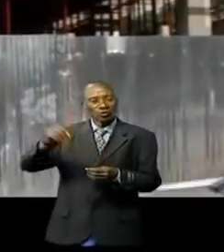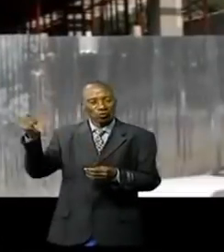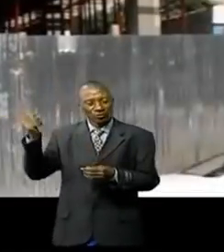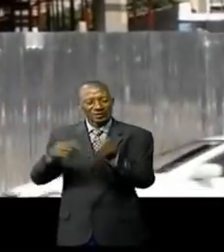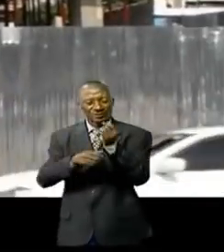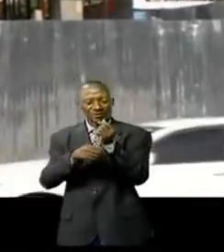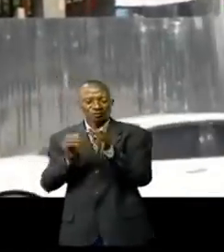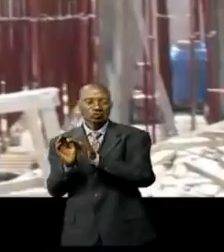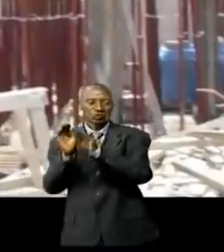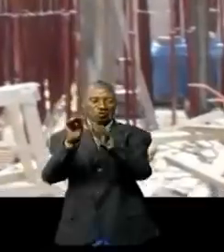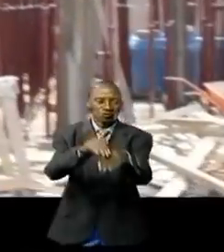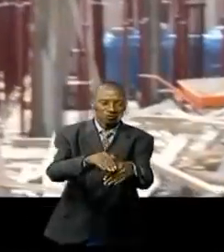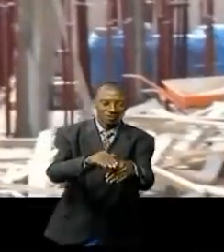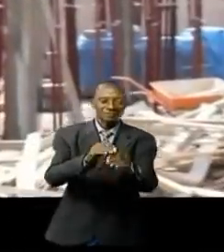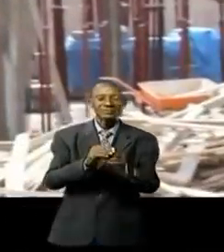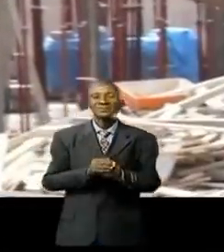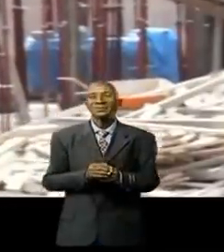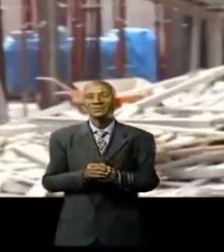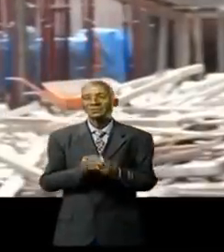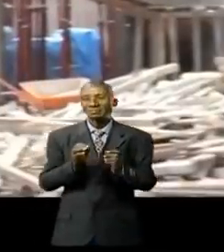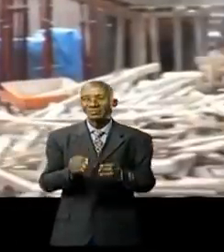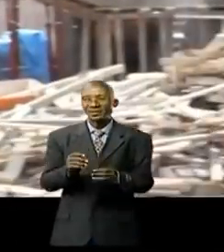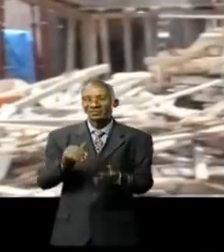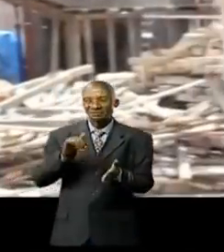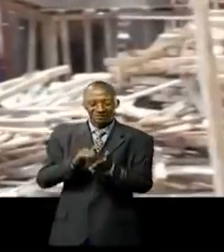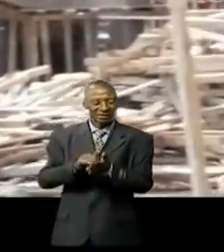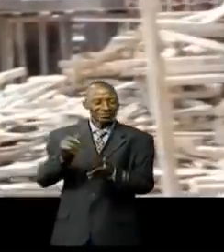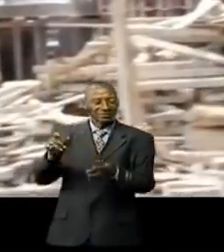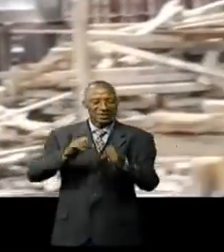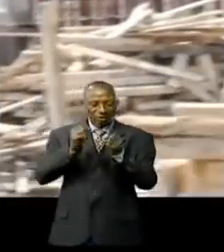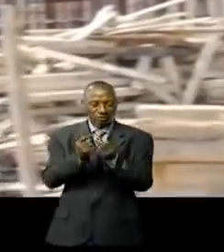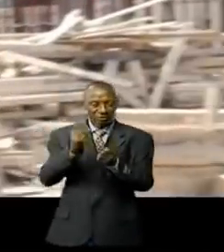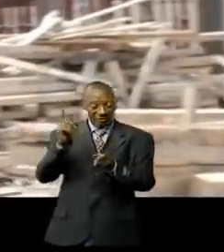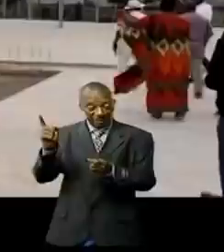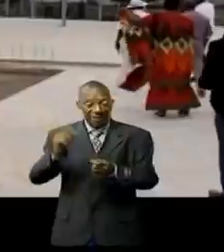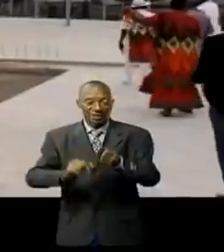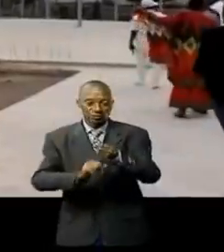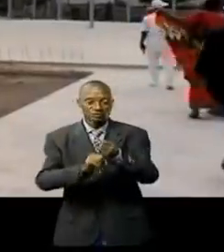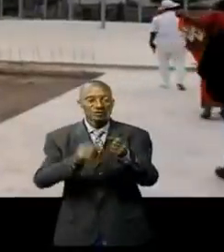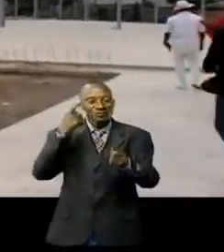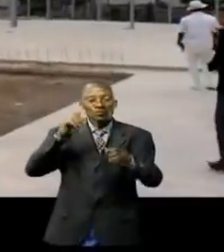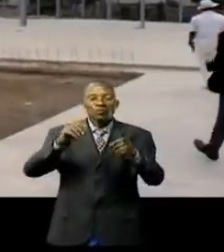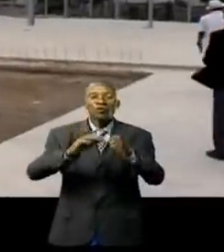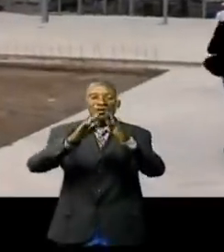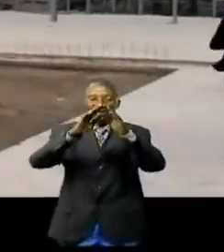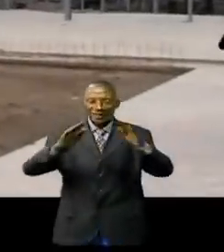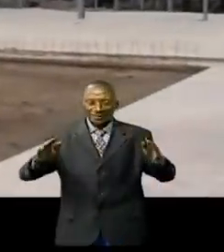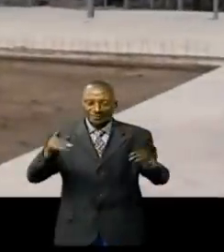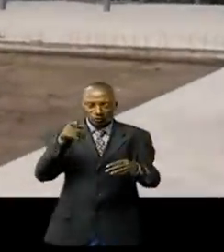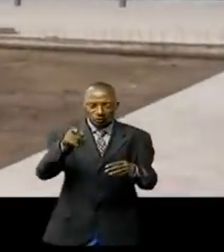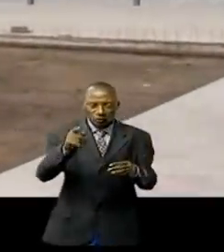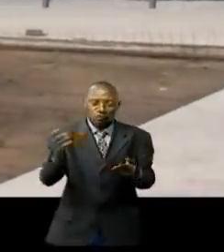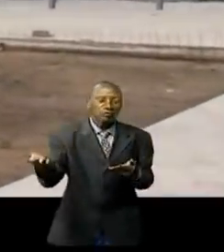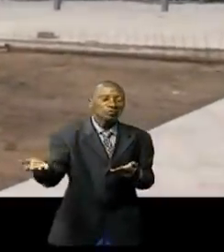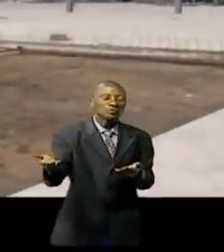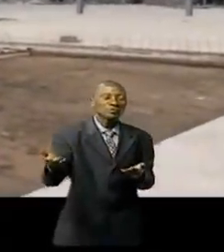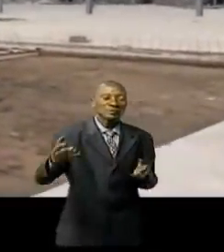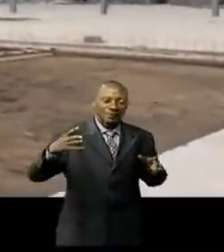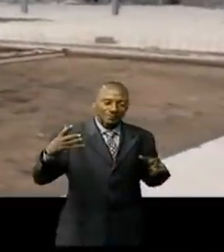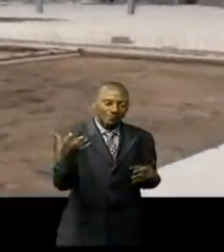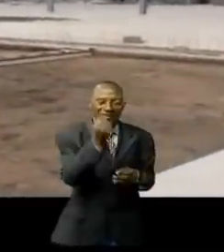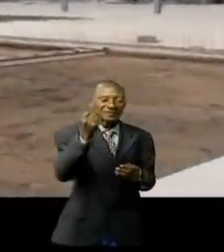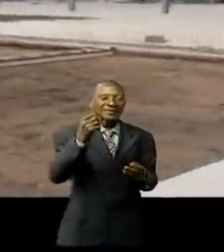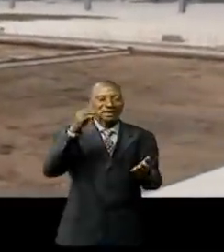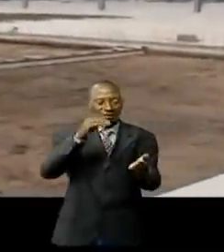valeur grâce à un partenariat avec une entreprise de la place. La dernière étape, c'est la concession des ponts Gabu spoliés